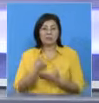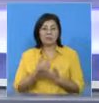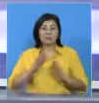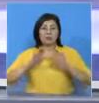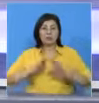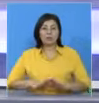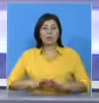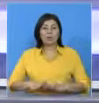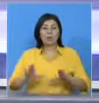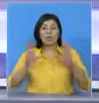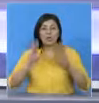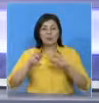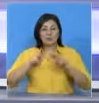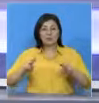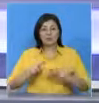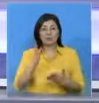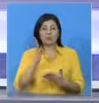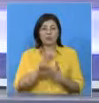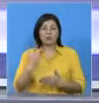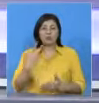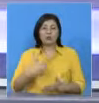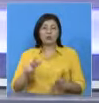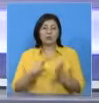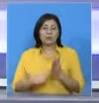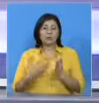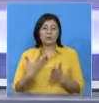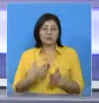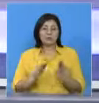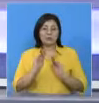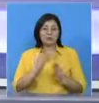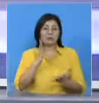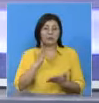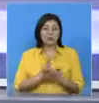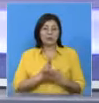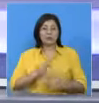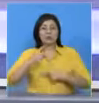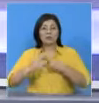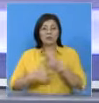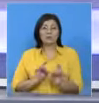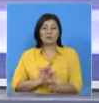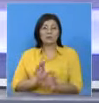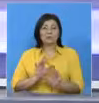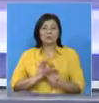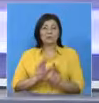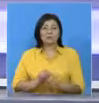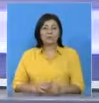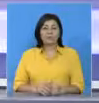мешіттердің макеттері де бар. Жалпы алғанда 365 жәдігер қойылған, көрмені әріптесім Нұрбол Жауынбаев көріп